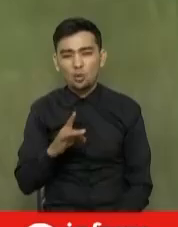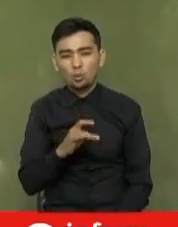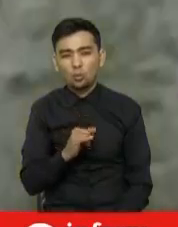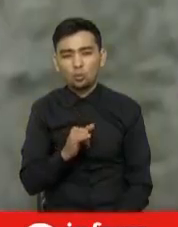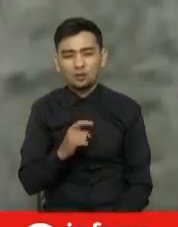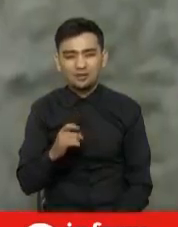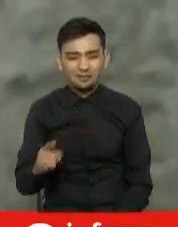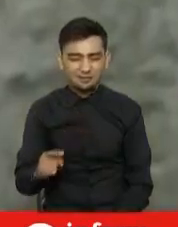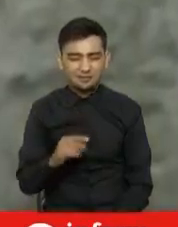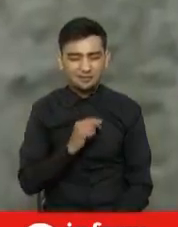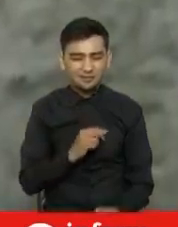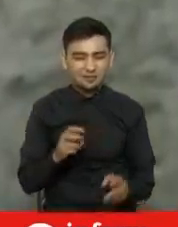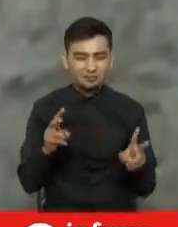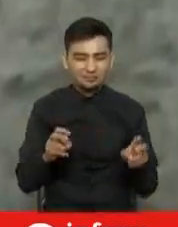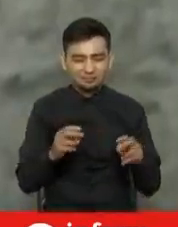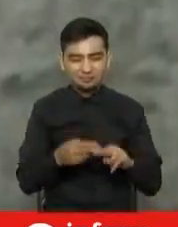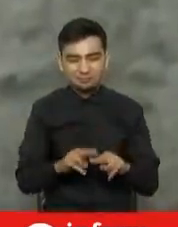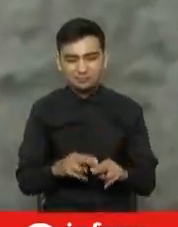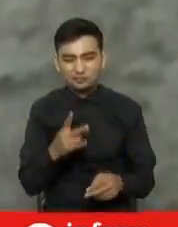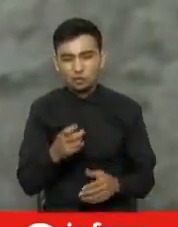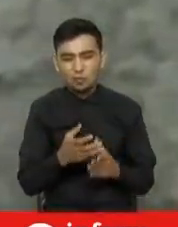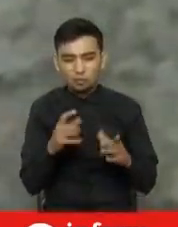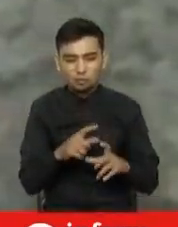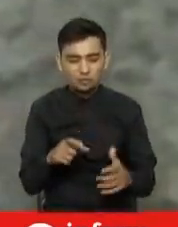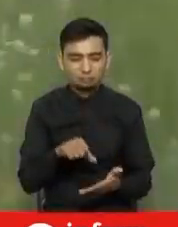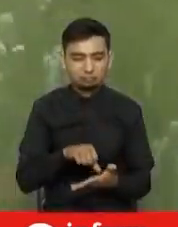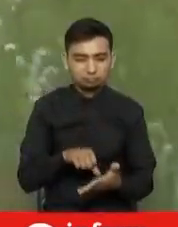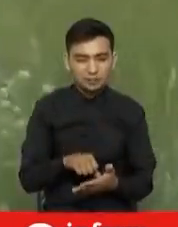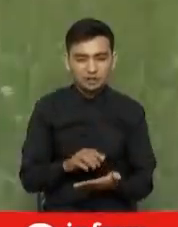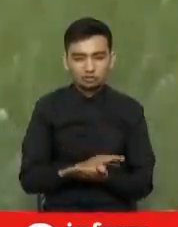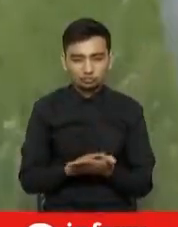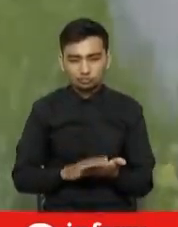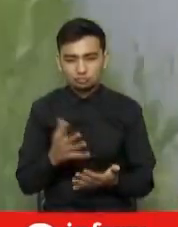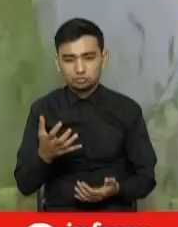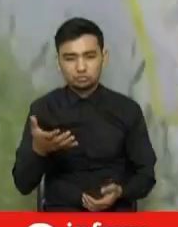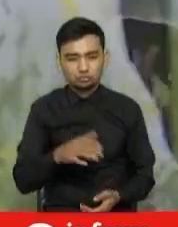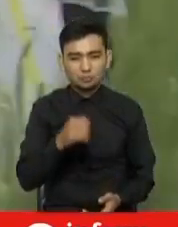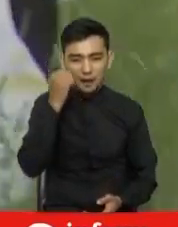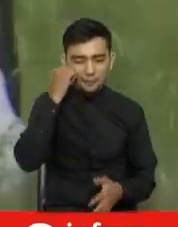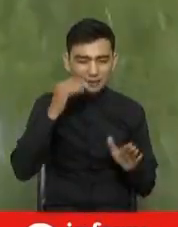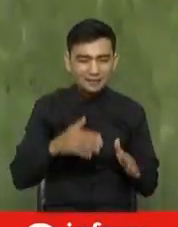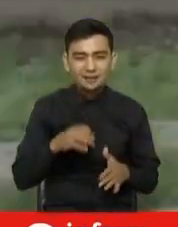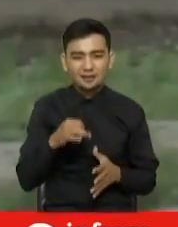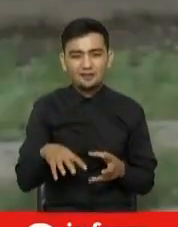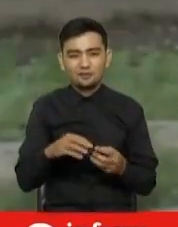более 2500 активистов очистили около 500 памятников истории и